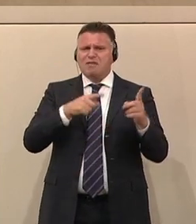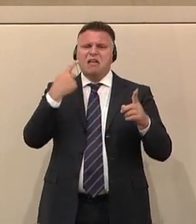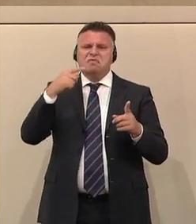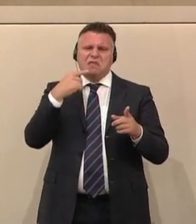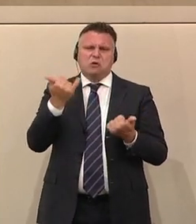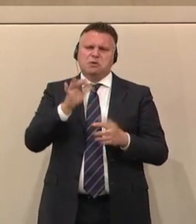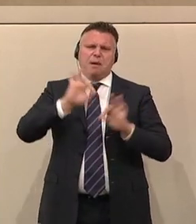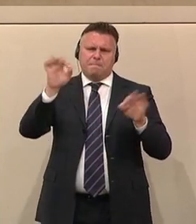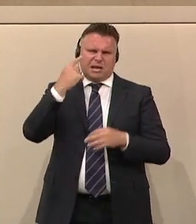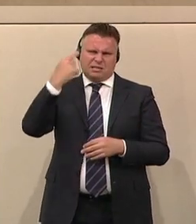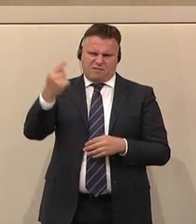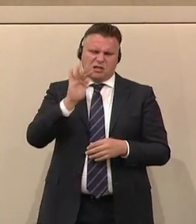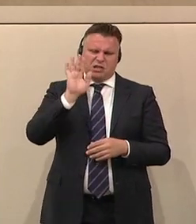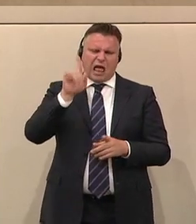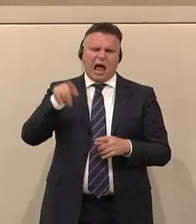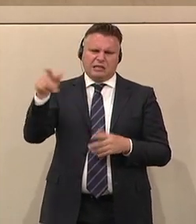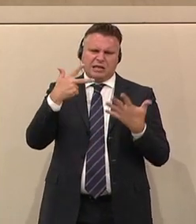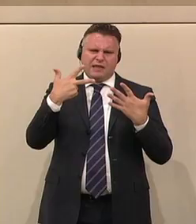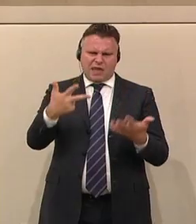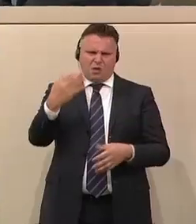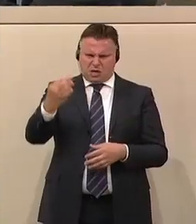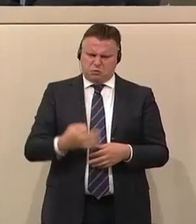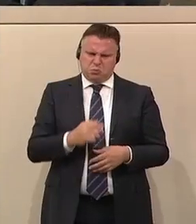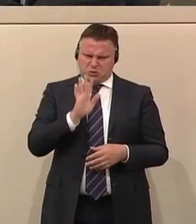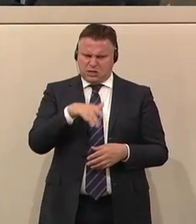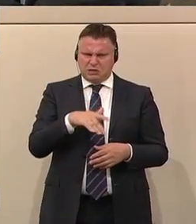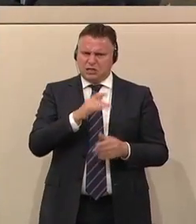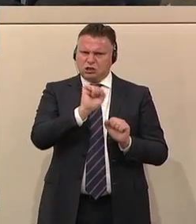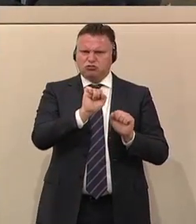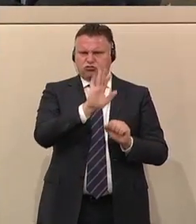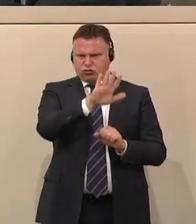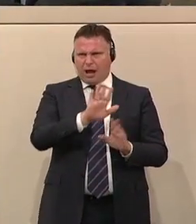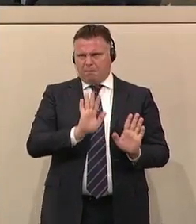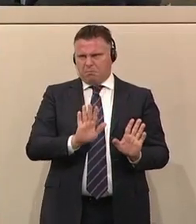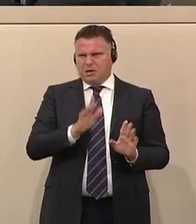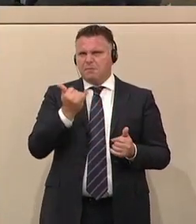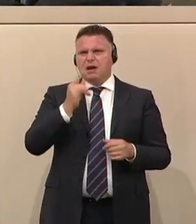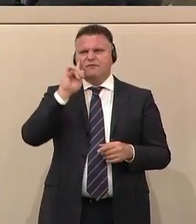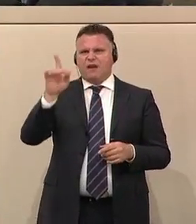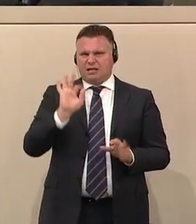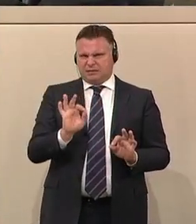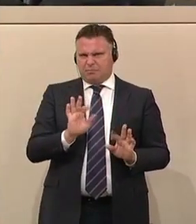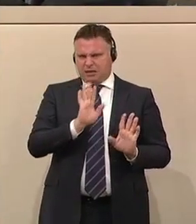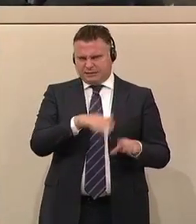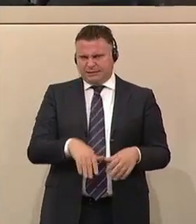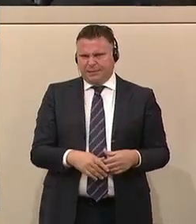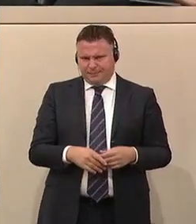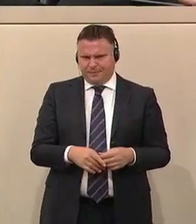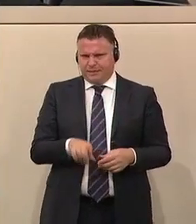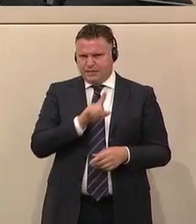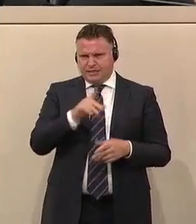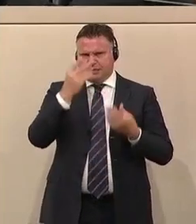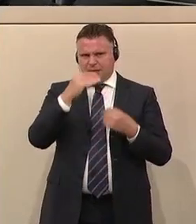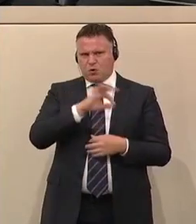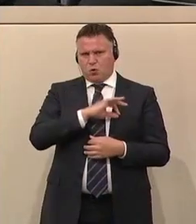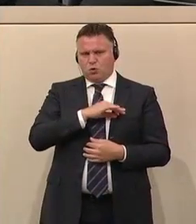wieder besser wie die 83% der Österreicher. Das ist schon klar in ihrer Denkweise. Sehr